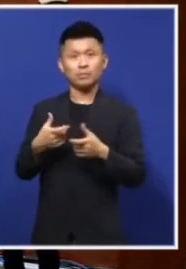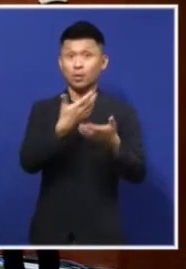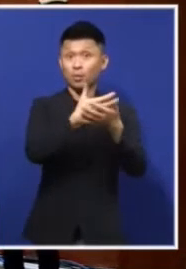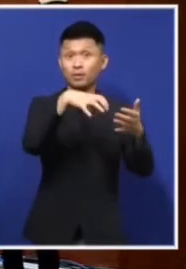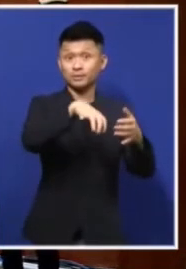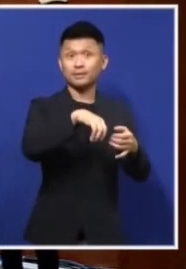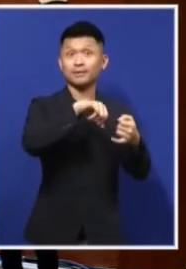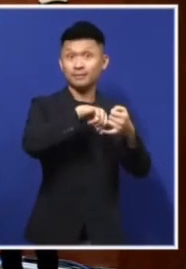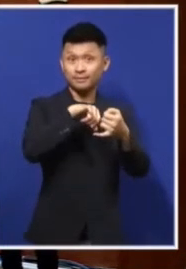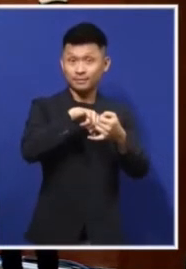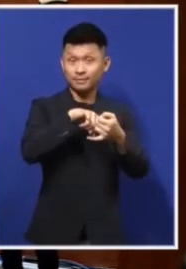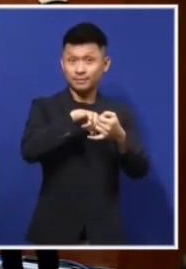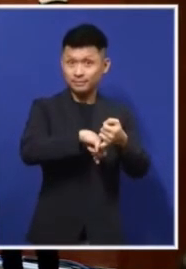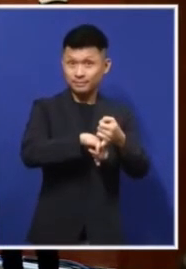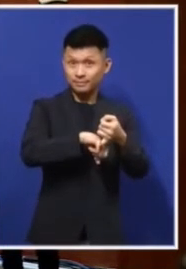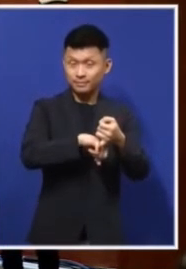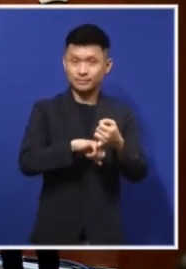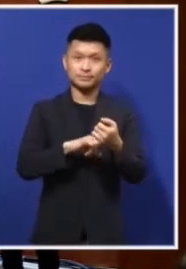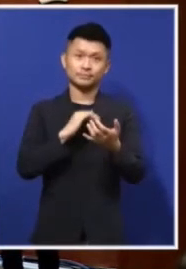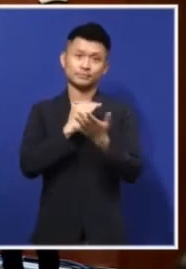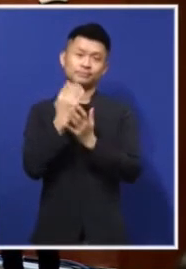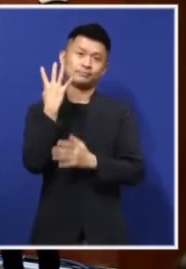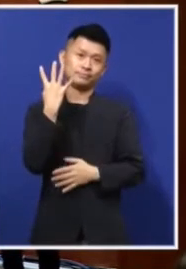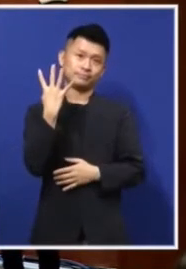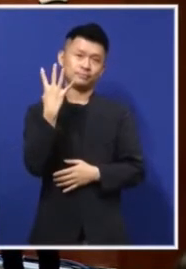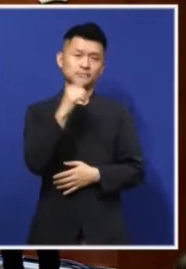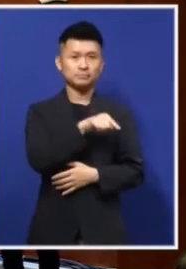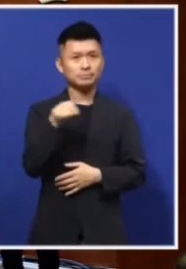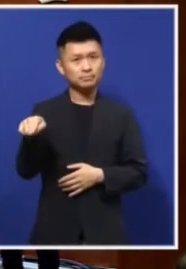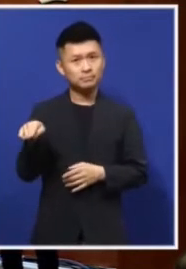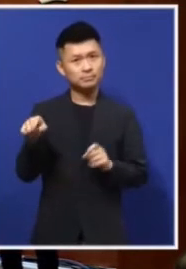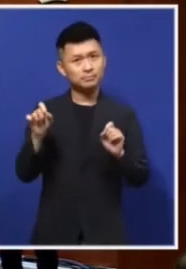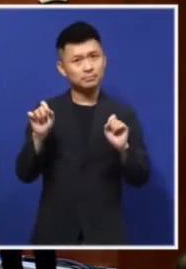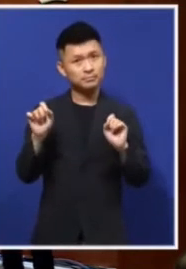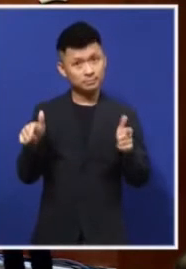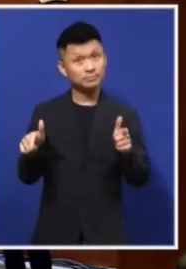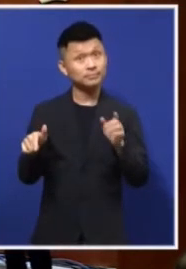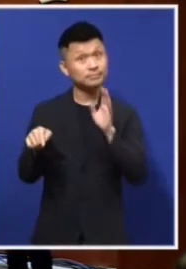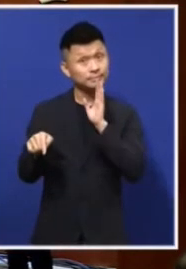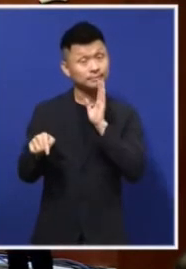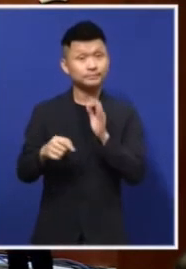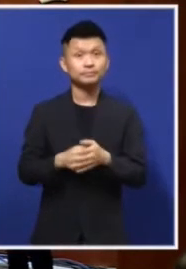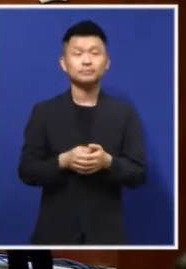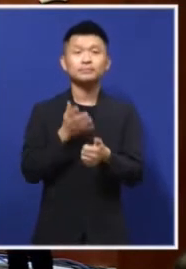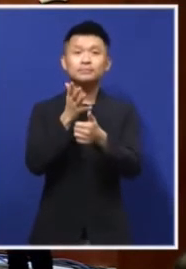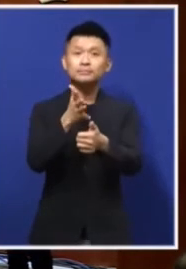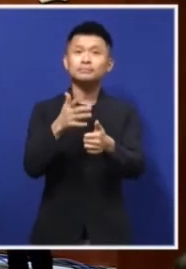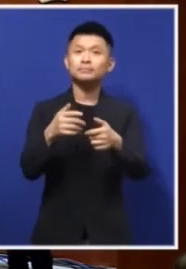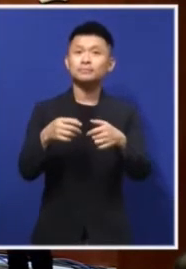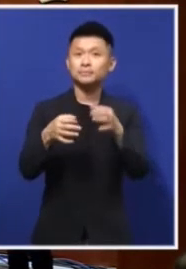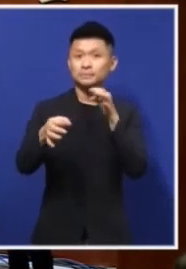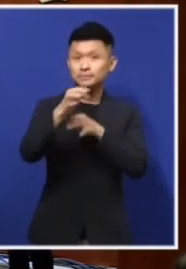4种，那差别是在这里嘛？那我想请问，那经济部如果